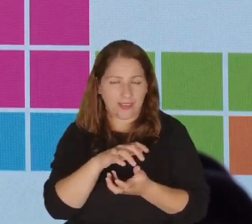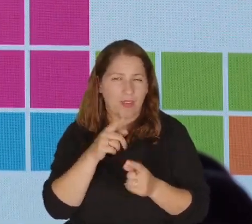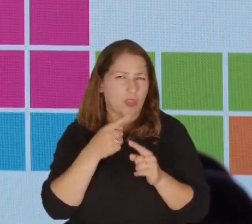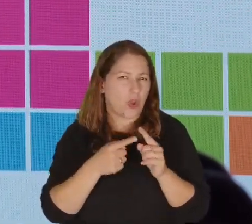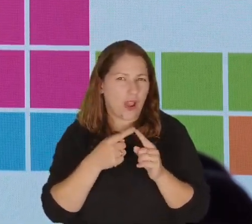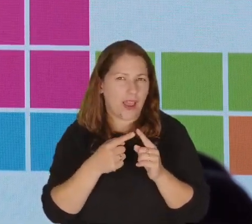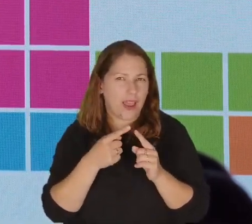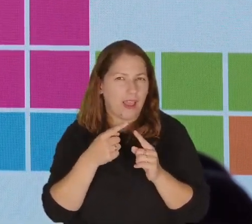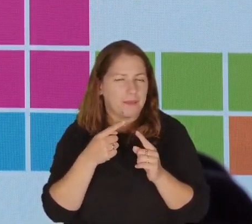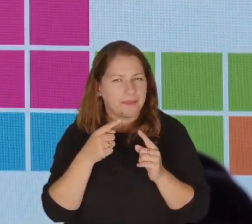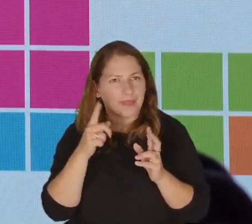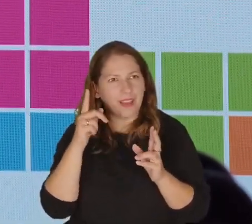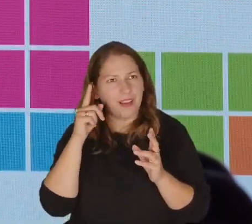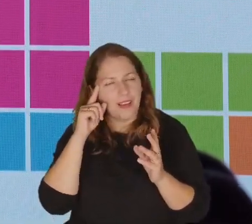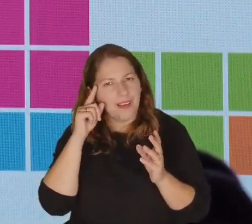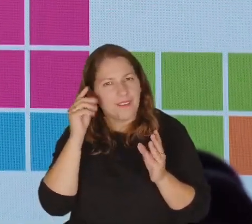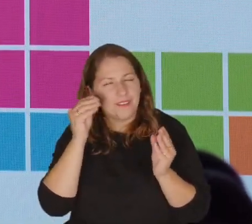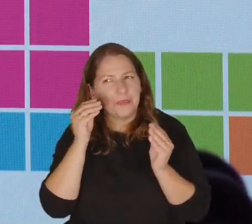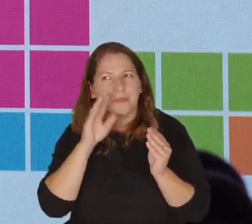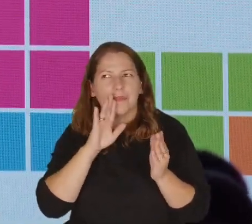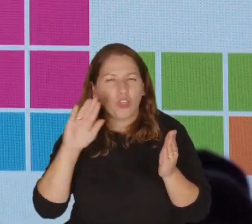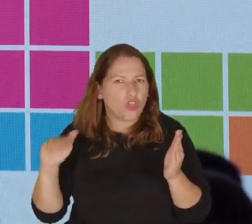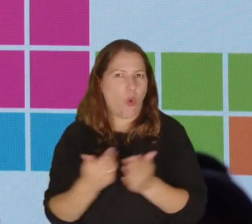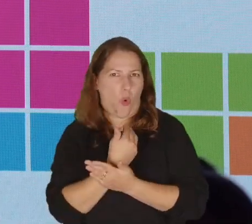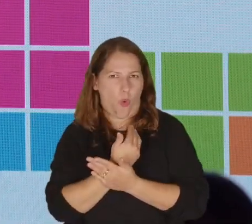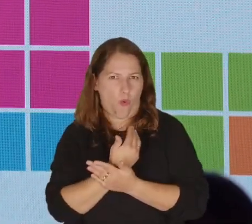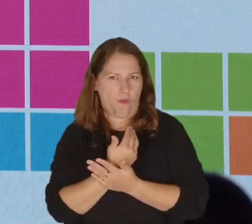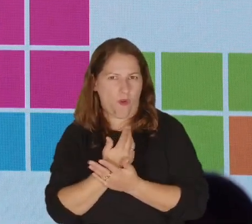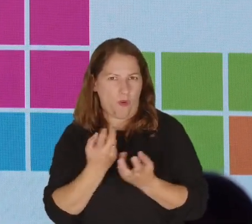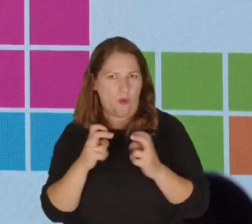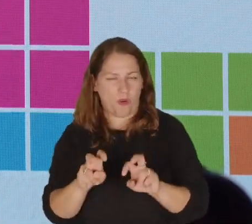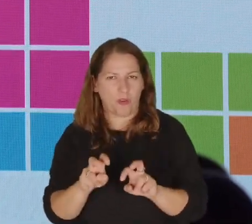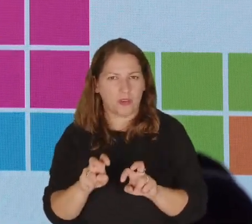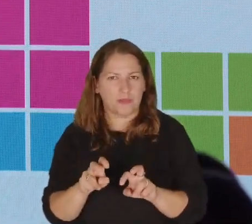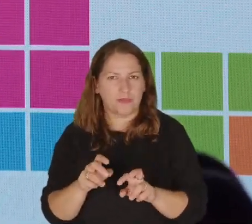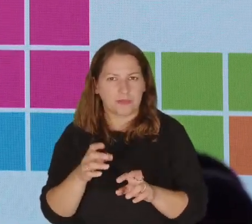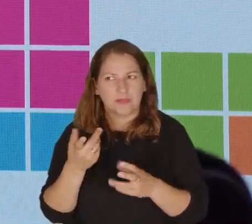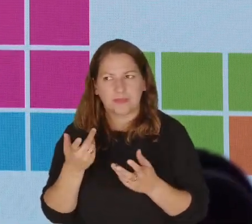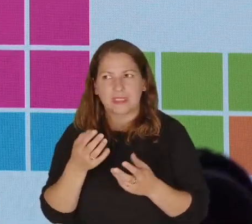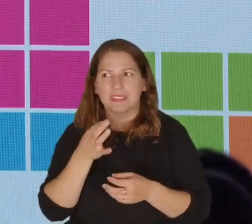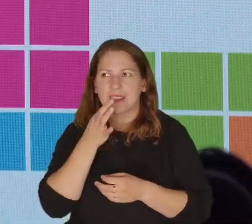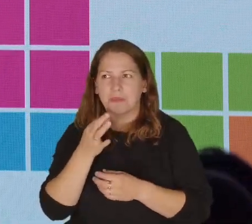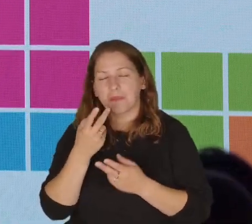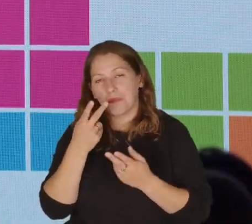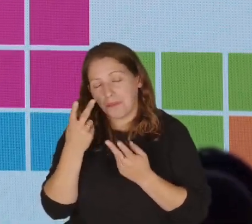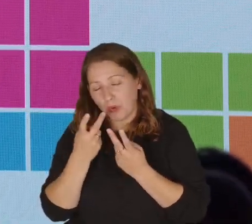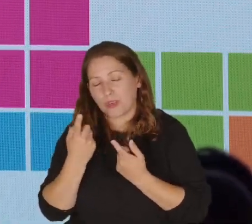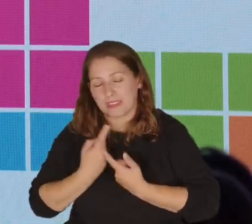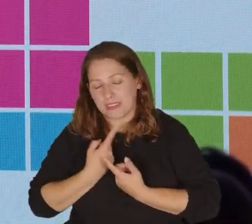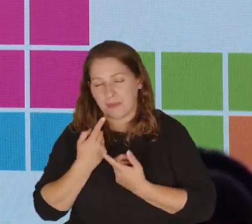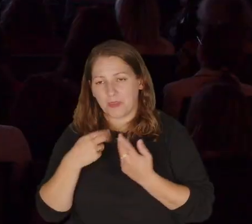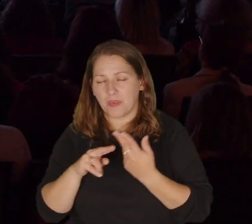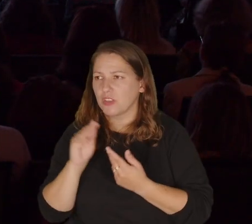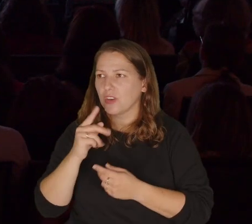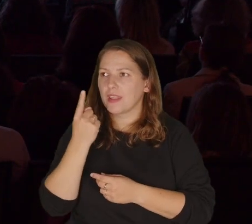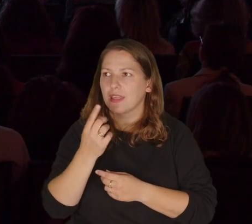trochę wymyślić na nowo. To znaczy, żeby zadać sobie pytanie i poszukać odpowiedzi. I jeszcze